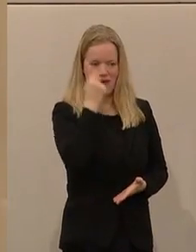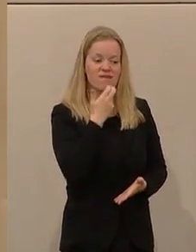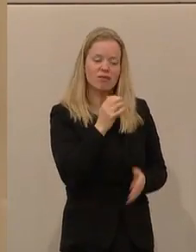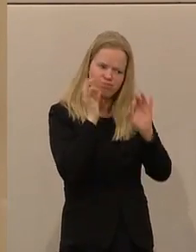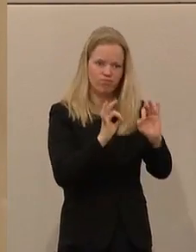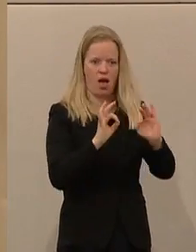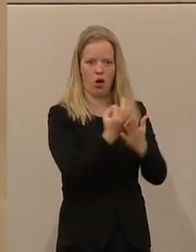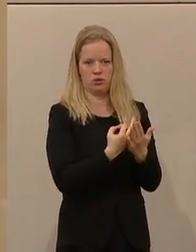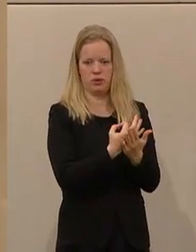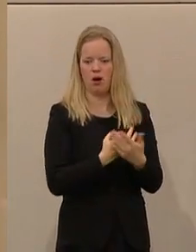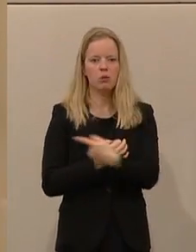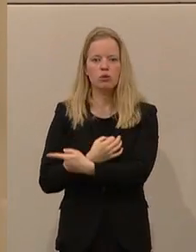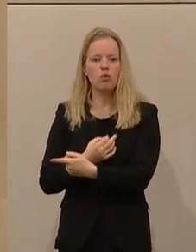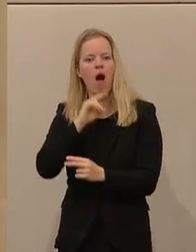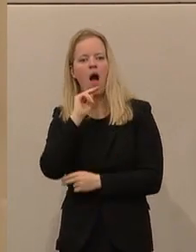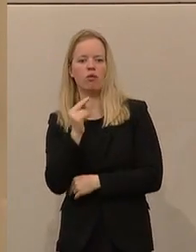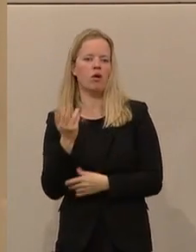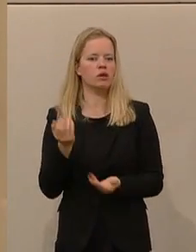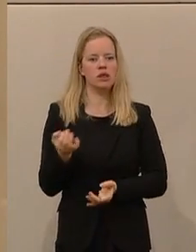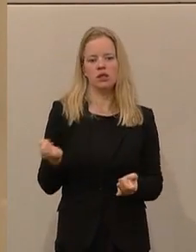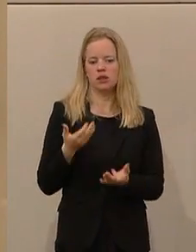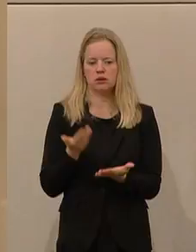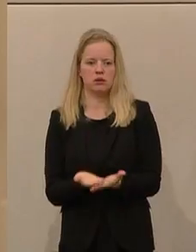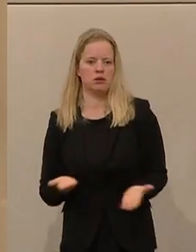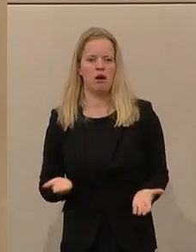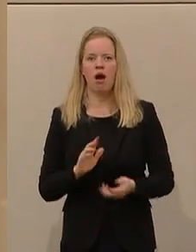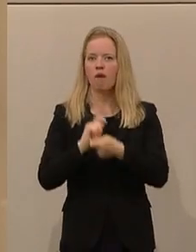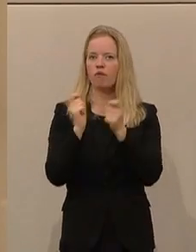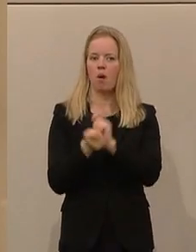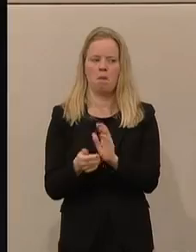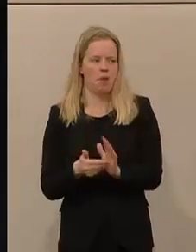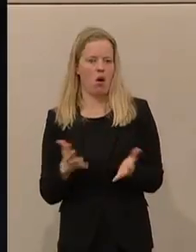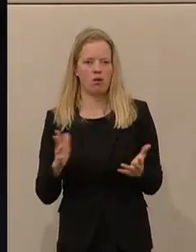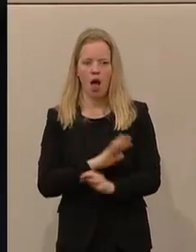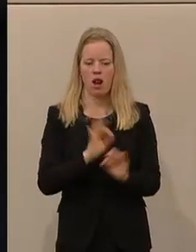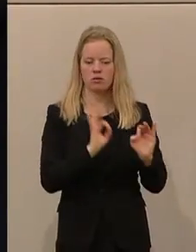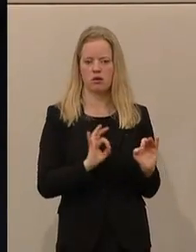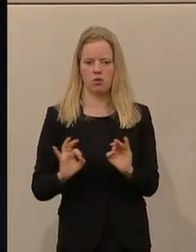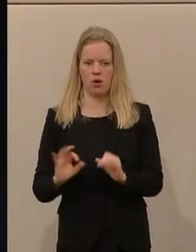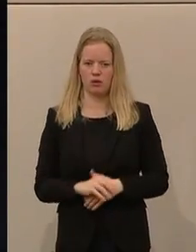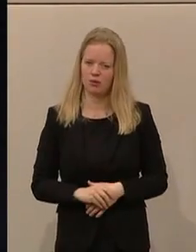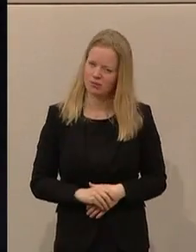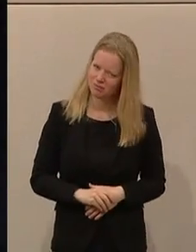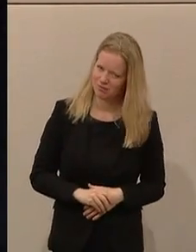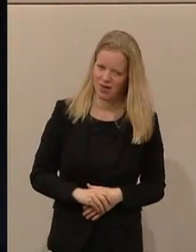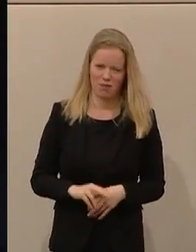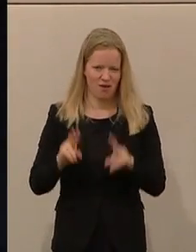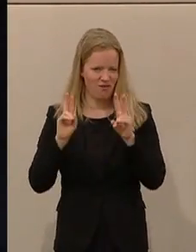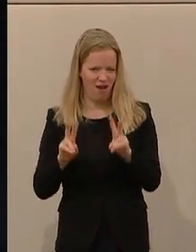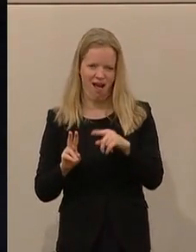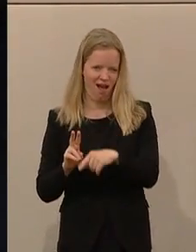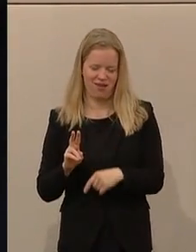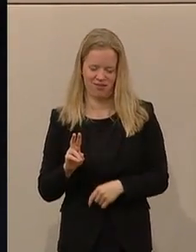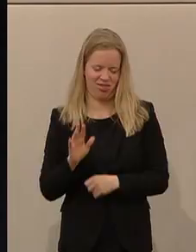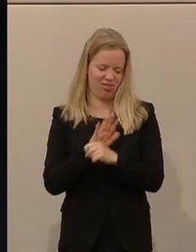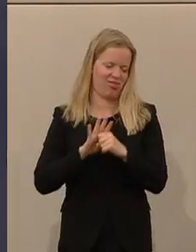keine Antworten. Hier sagen Sie, braucht man nicht, Reformen, alles in Ordnung. Sie wissen, dass Sie sich damit in den eigenen Sack lügen. Das